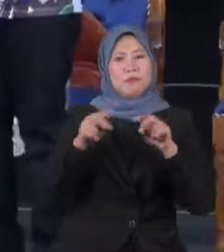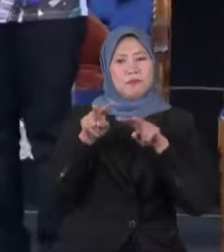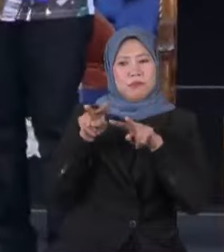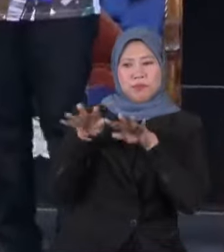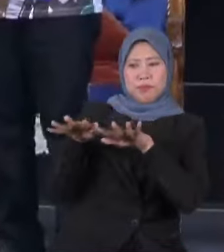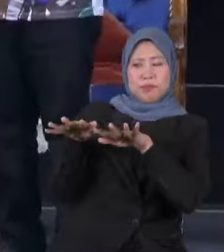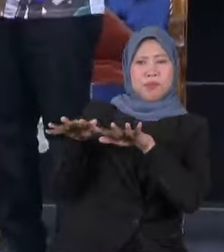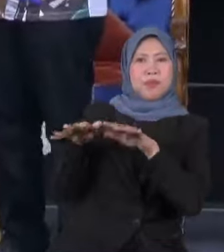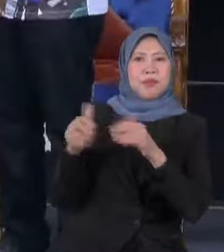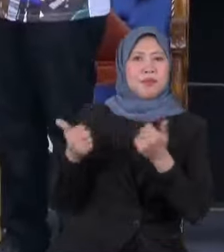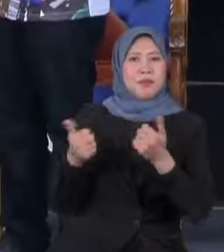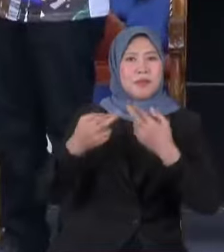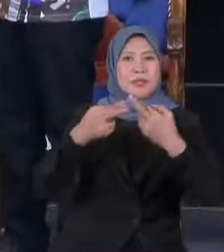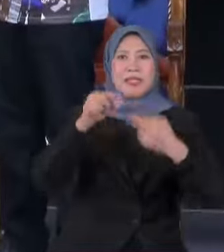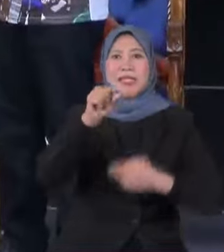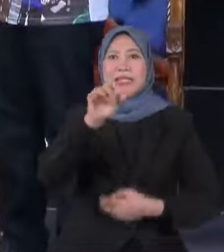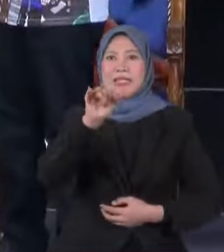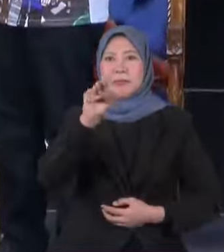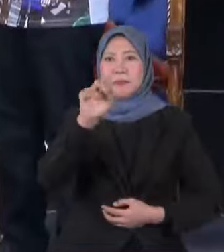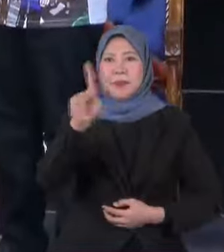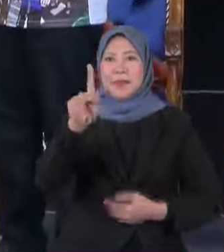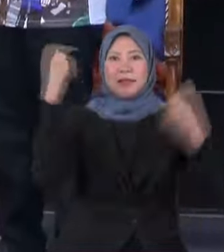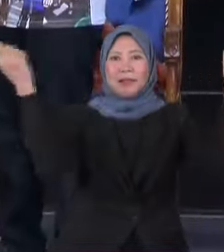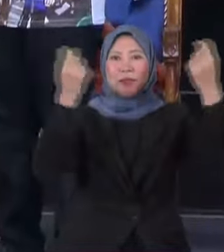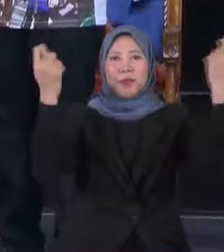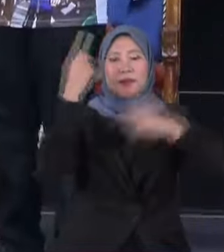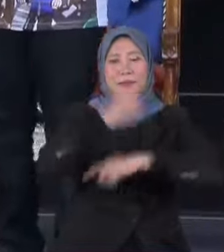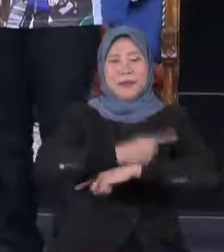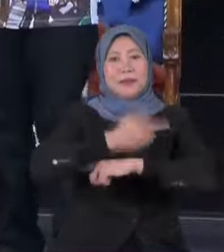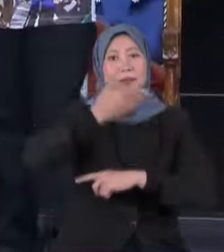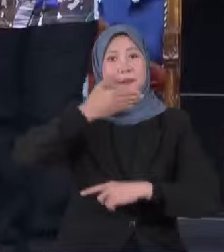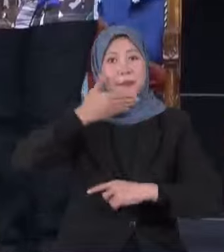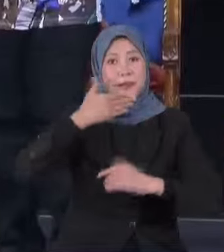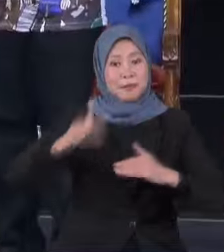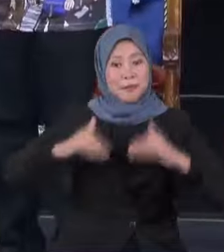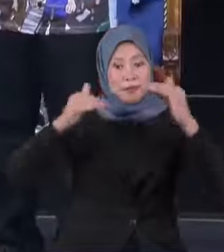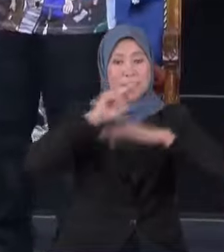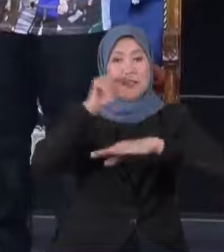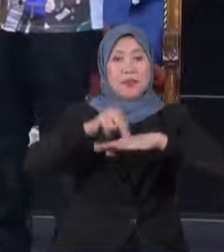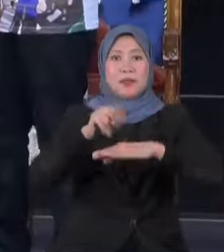saksikan gimmick perasmian sambutan Hari Belia Negara Peringkat Kebangsaan